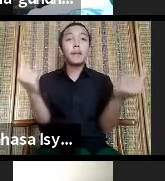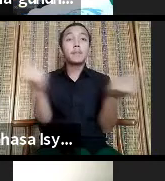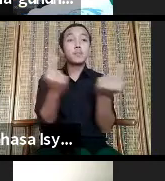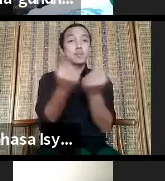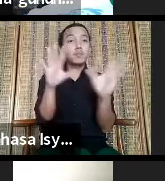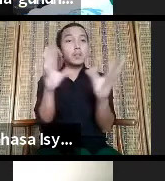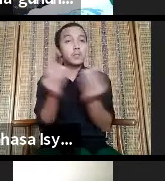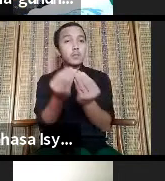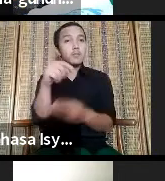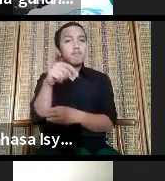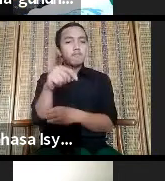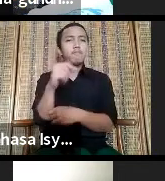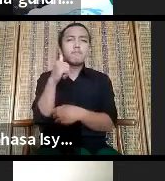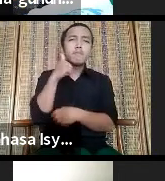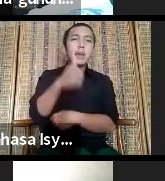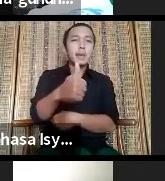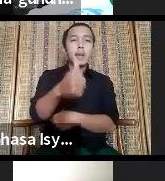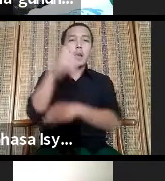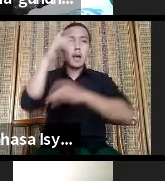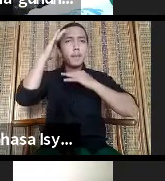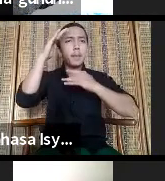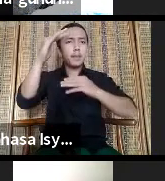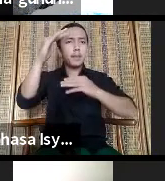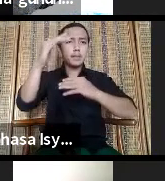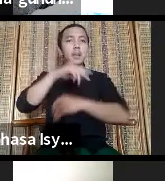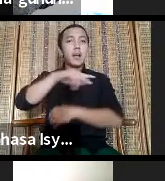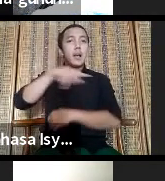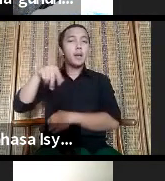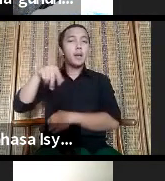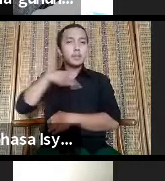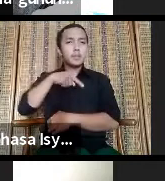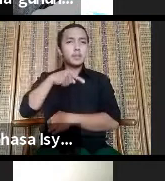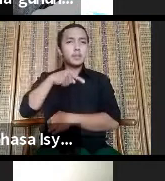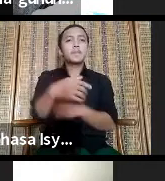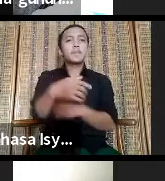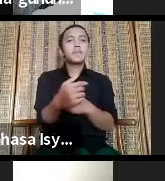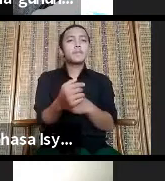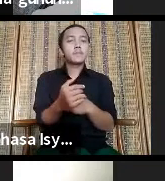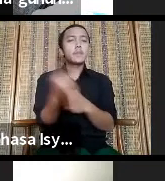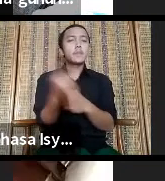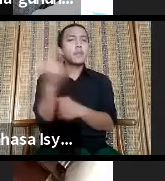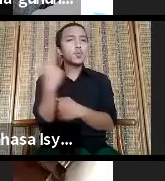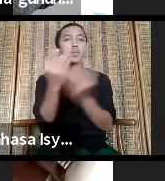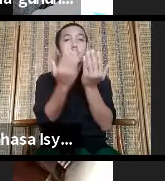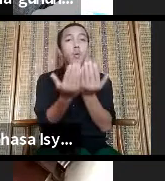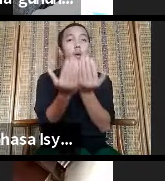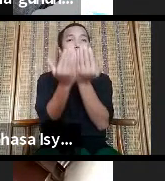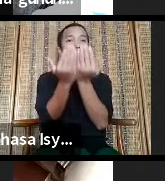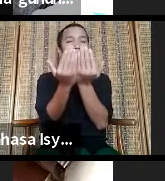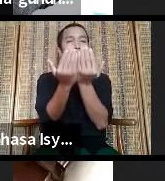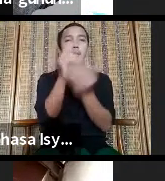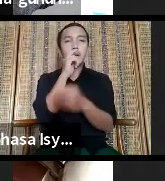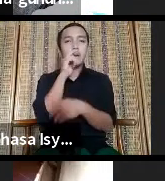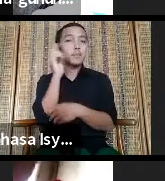mungkin. Kami berharap dan selalu berdoa kepada Bapak-Ibu dan teman-teman semua agar